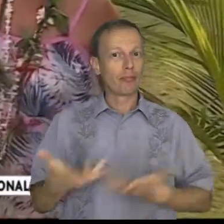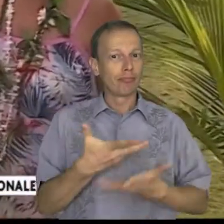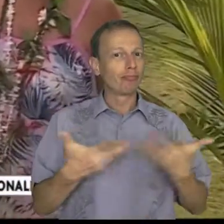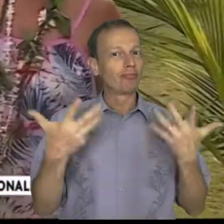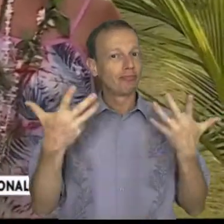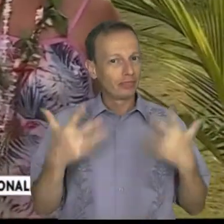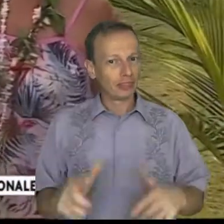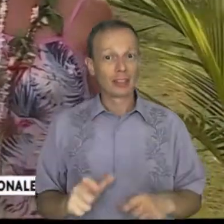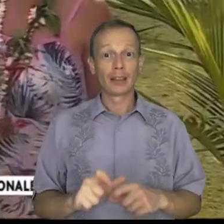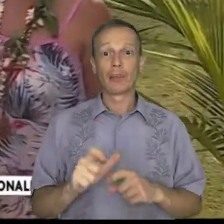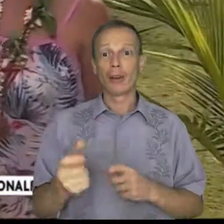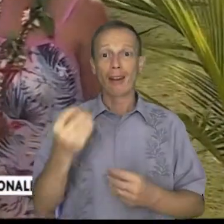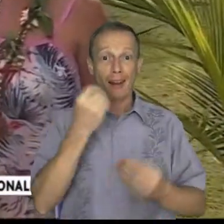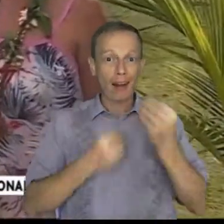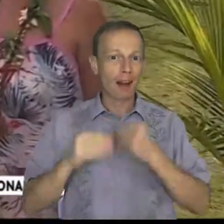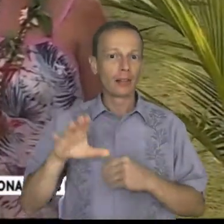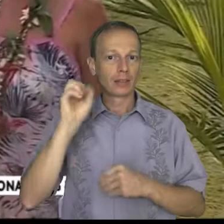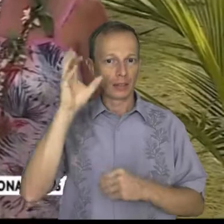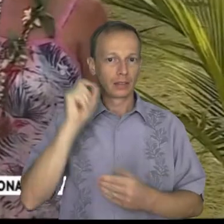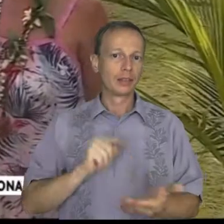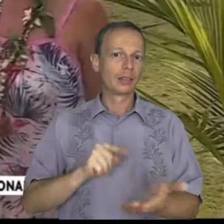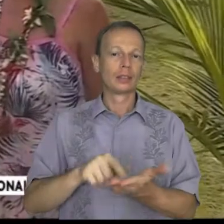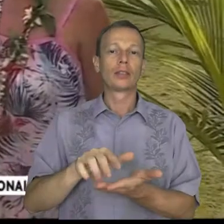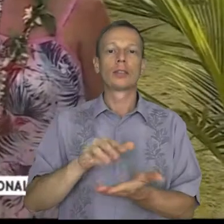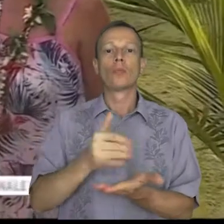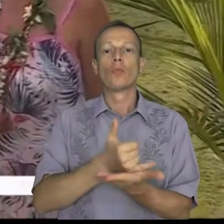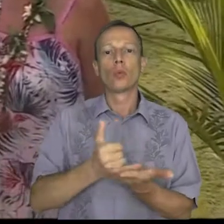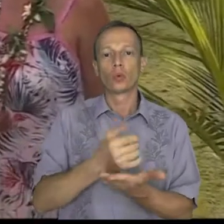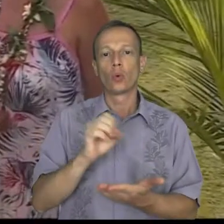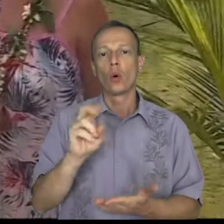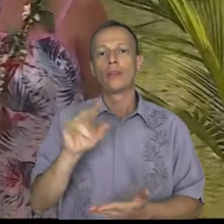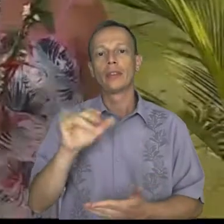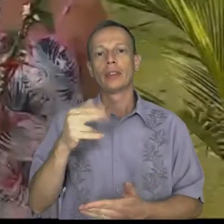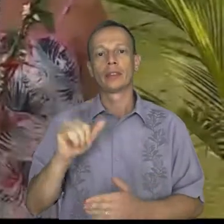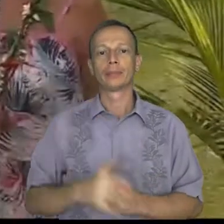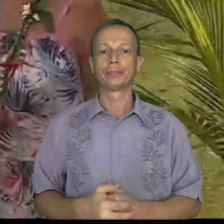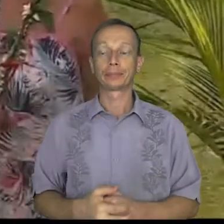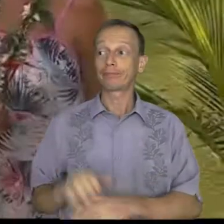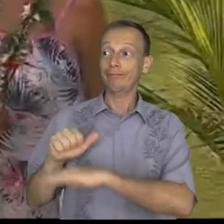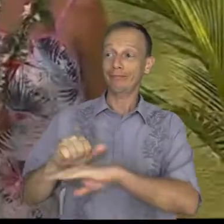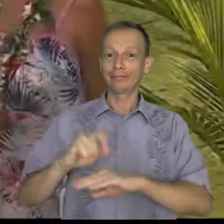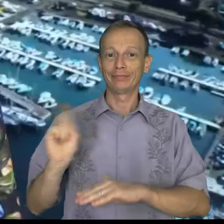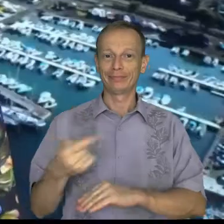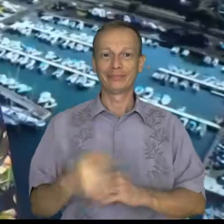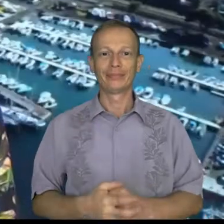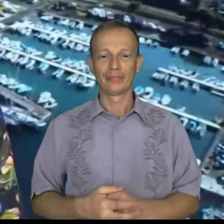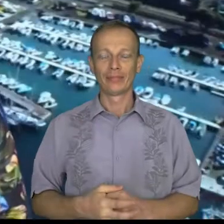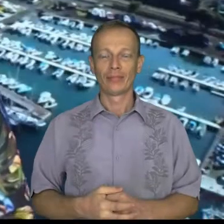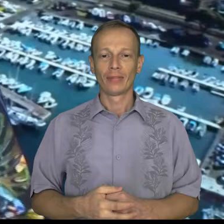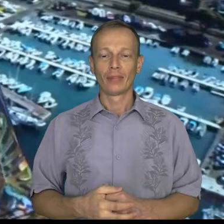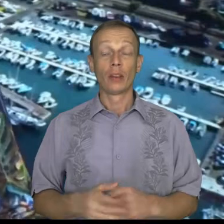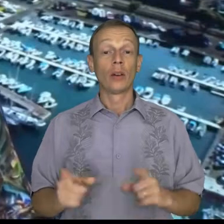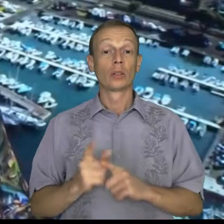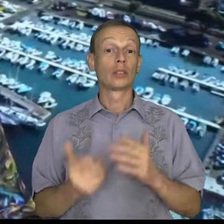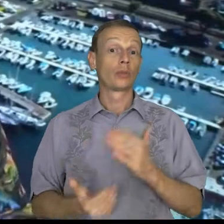cette matinée atelier vient d'être clôturée par un grand Ma'at Haïti sur le Motu Ovini. Wow, un très